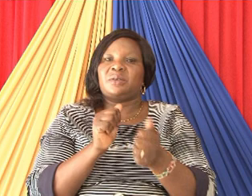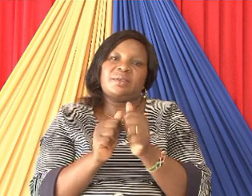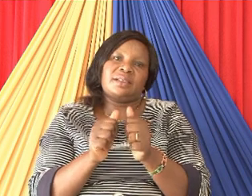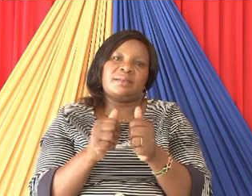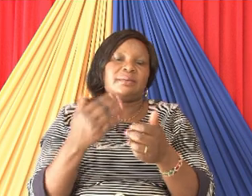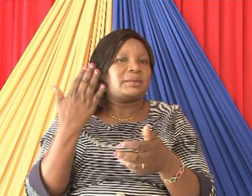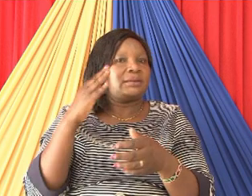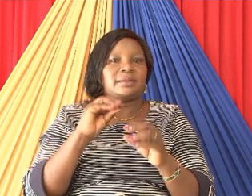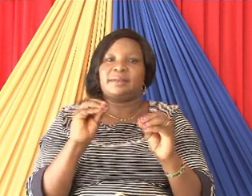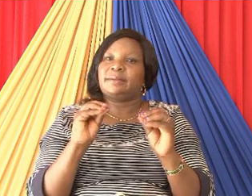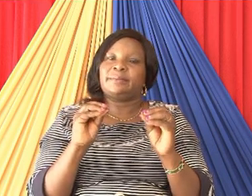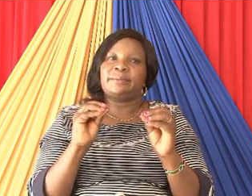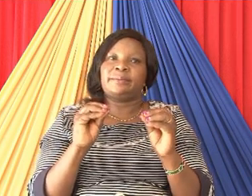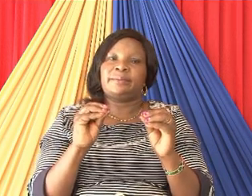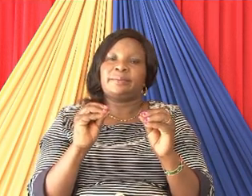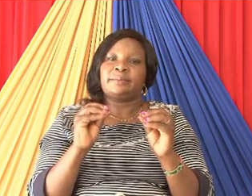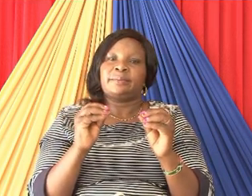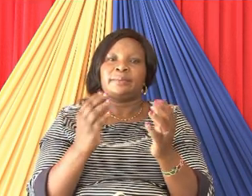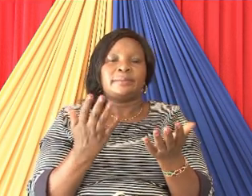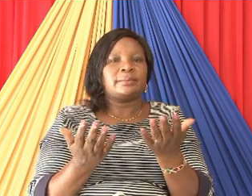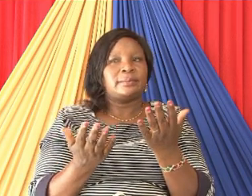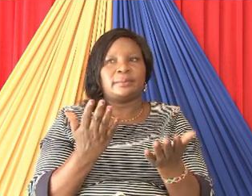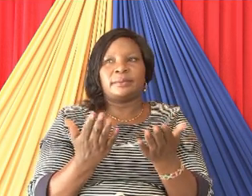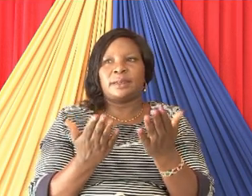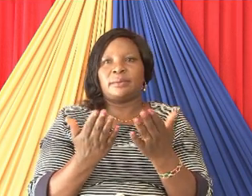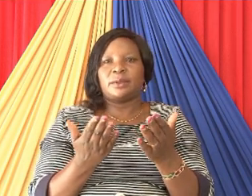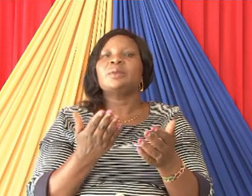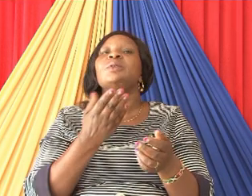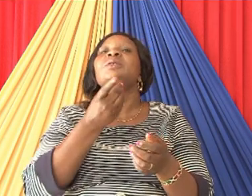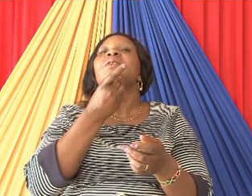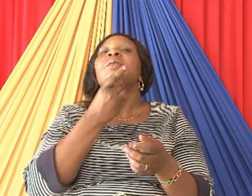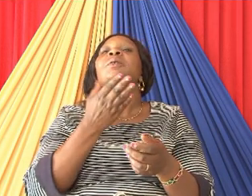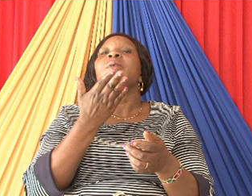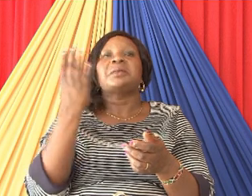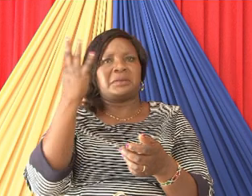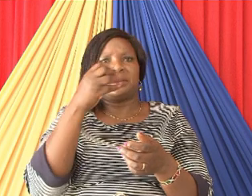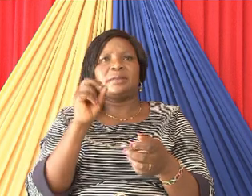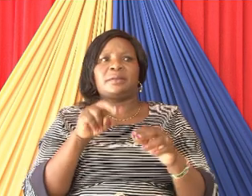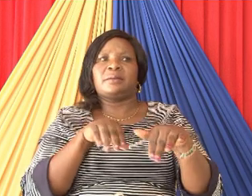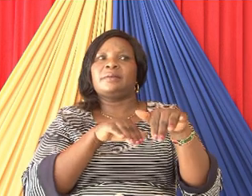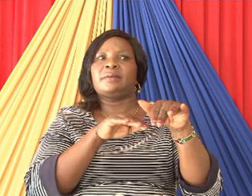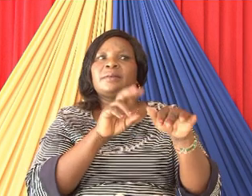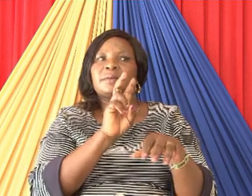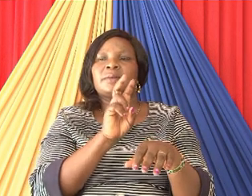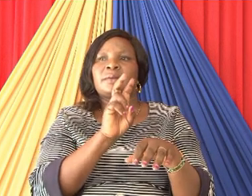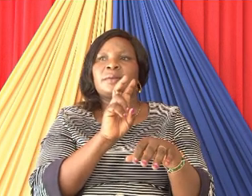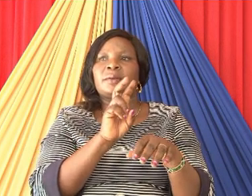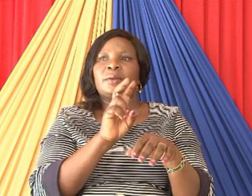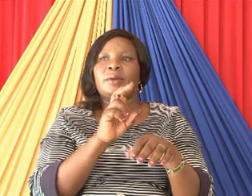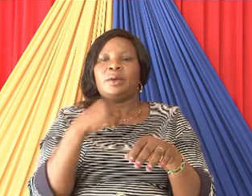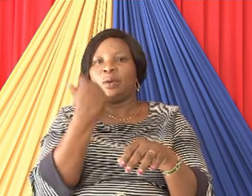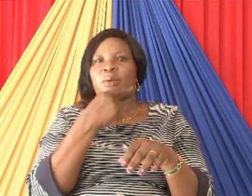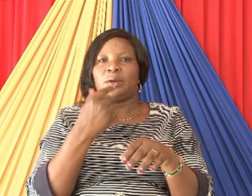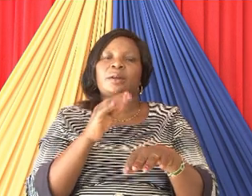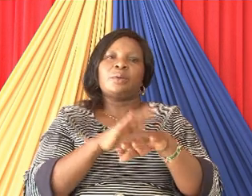labda wewe unawa admire, wale watu ambao unaona ni role models